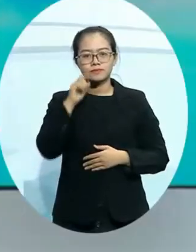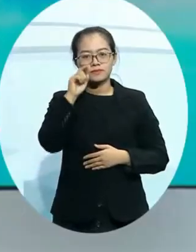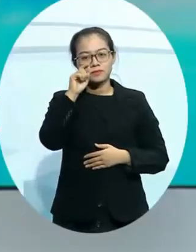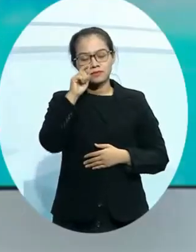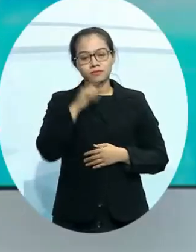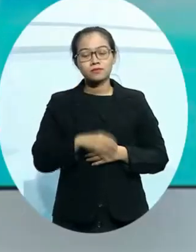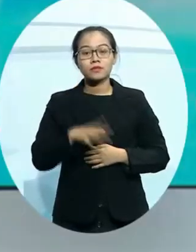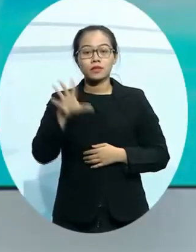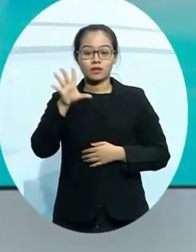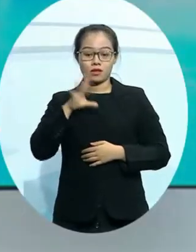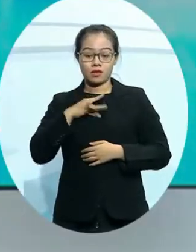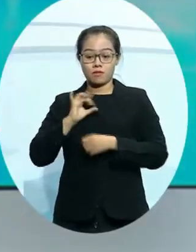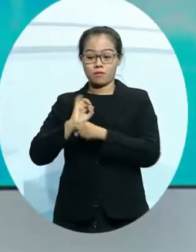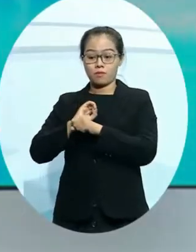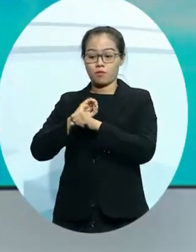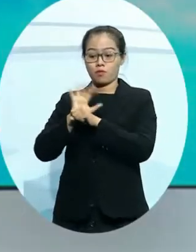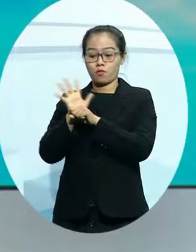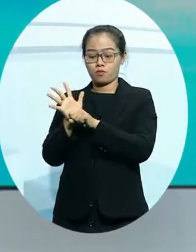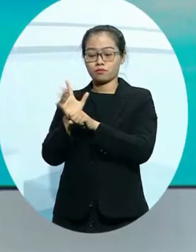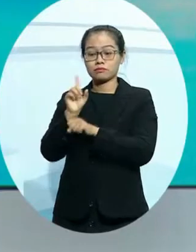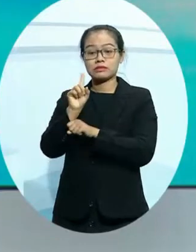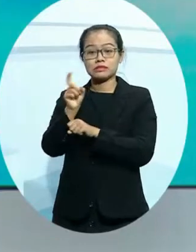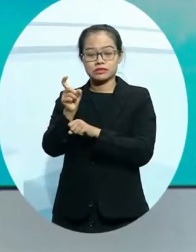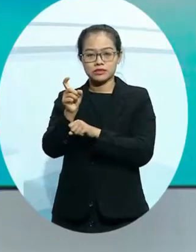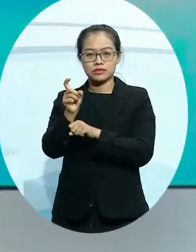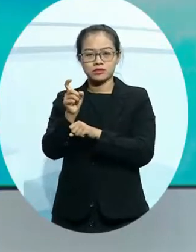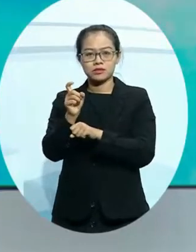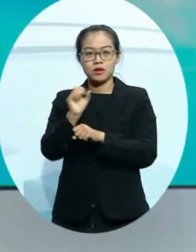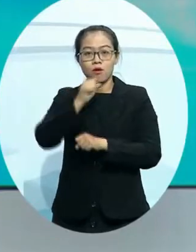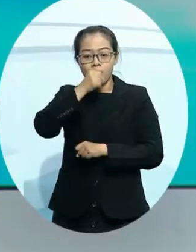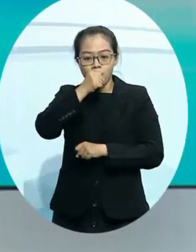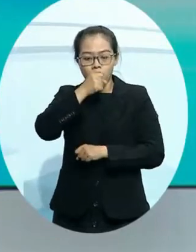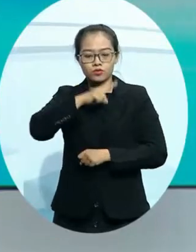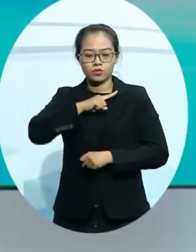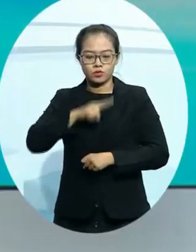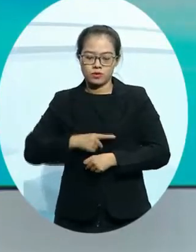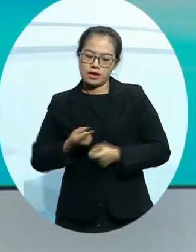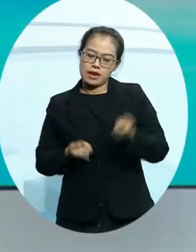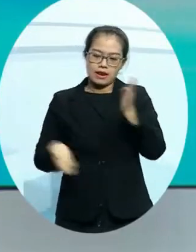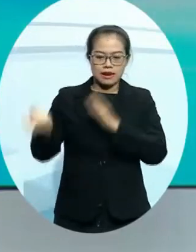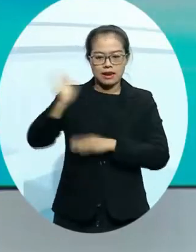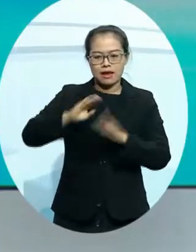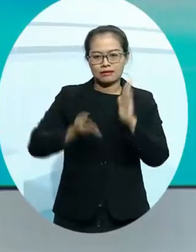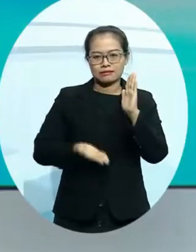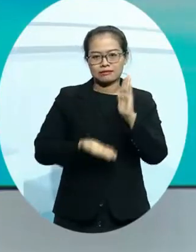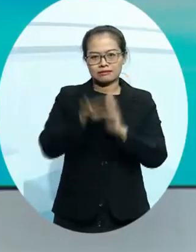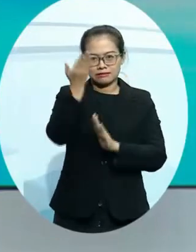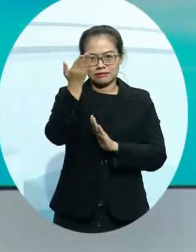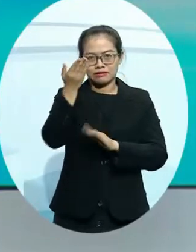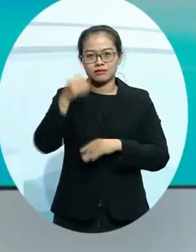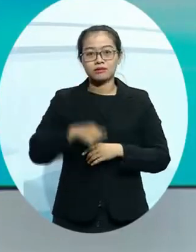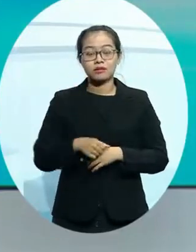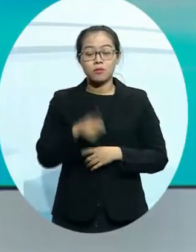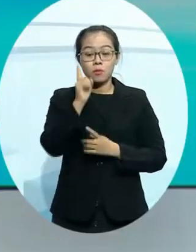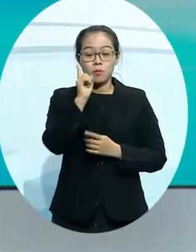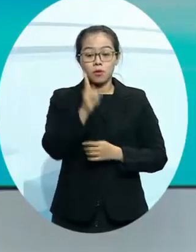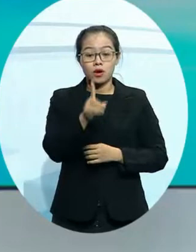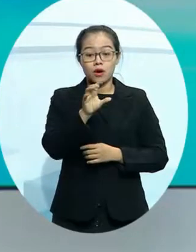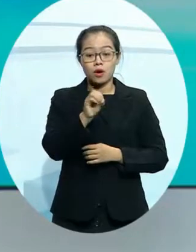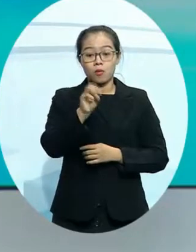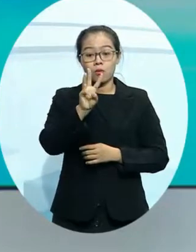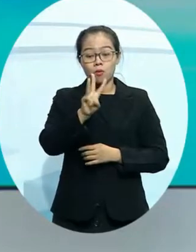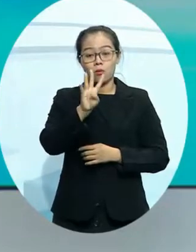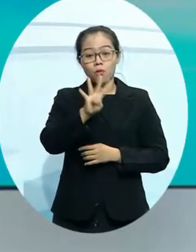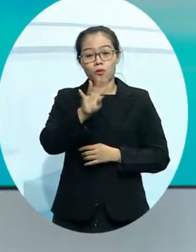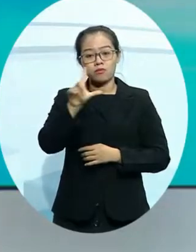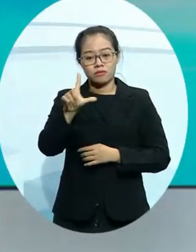Số ca mắc mới COVID-19 tại Hồng Kông, Trung Quốc đang tăng trở lại. 24 giờ qua, đặc khu này ghi nhận 1.047 ca mắc